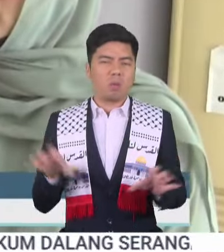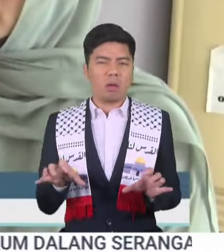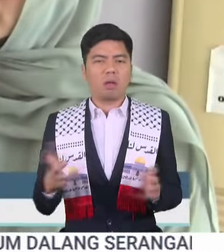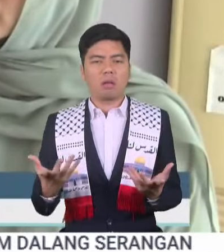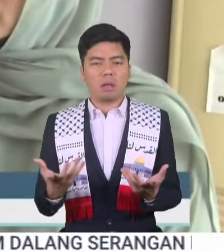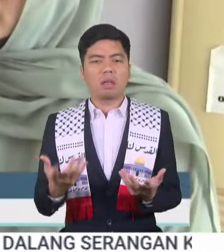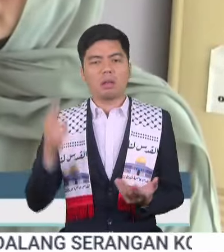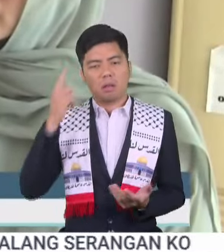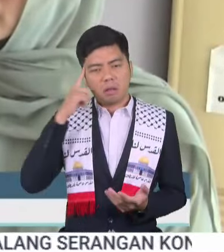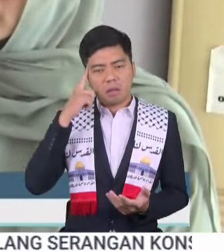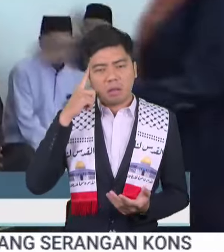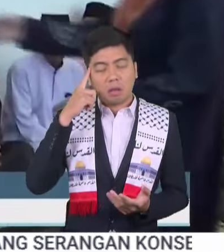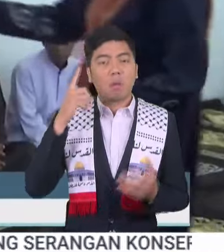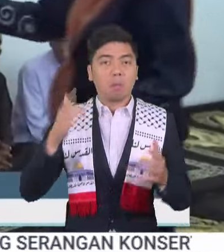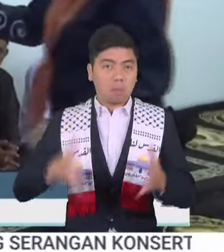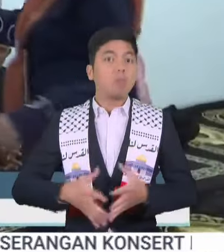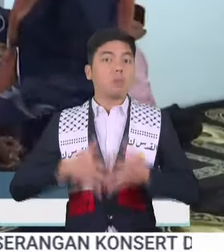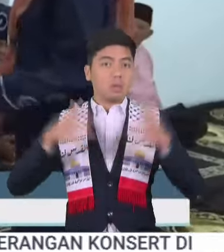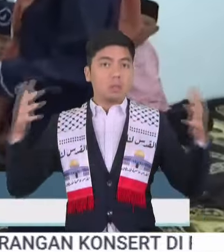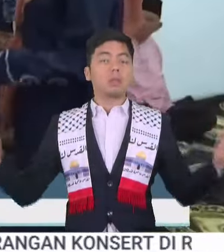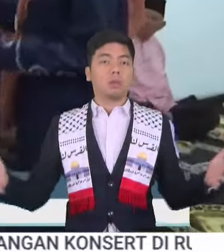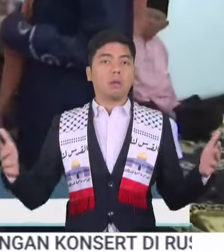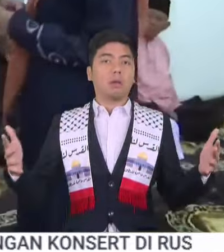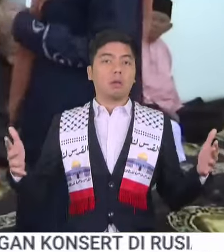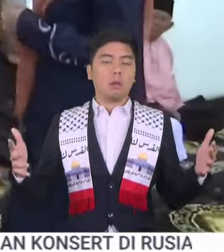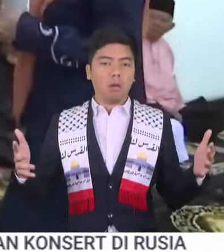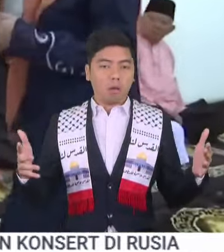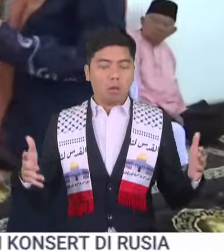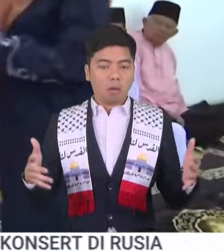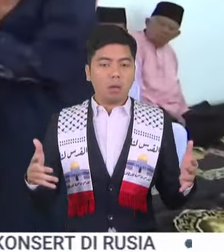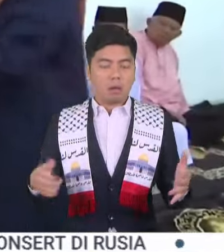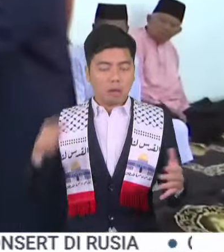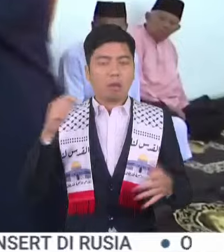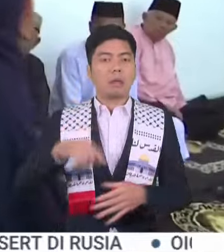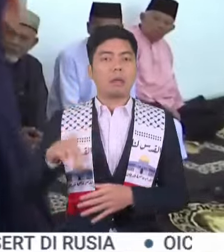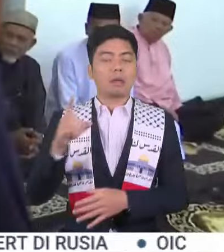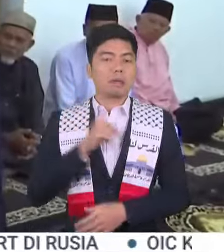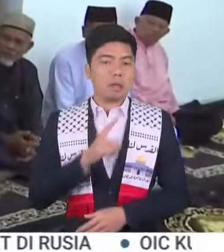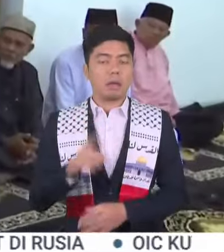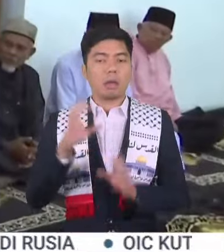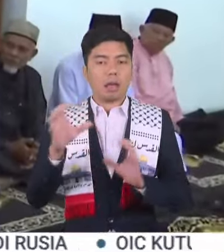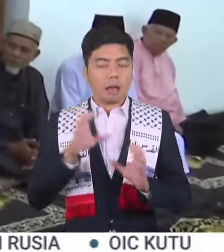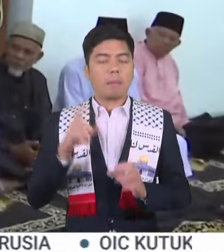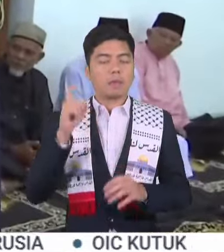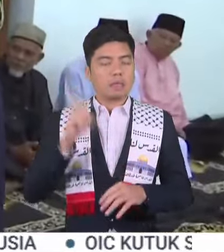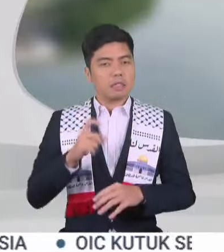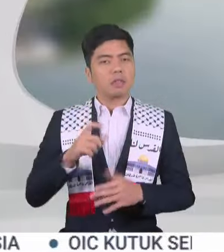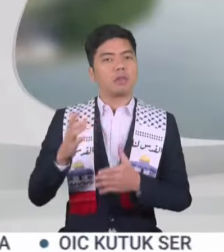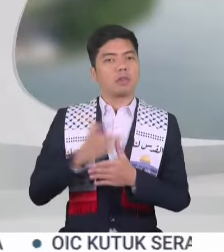volumenya lebih besar. Inilah pun Islam yang amalkan ini kongsi rezeki ini.